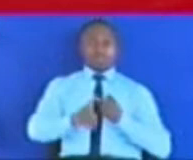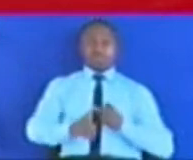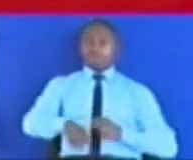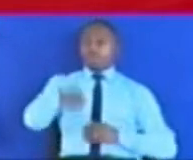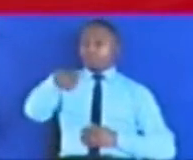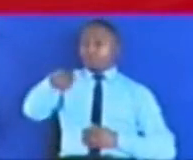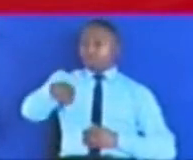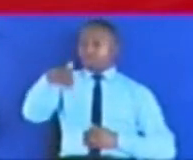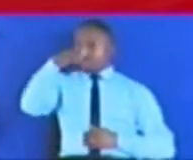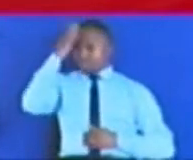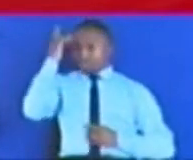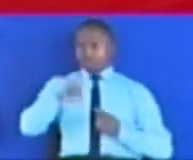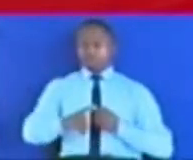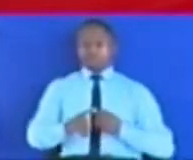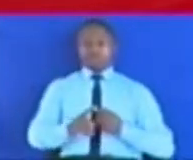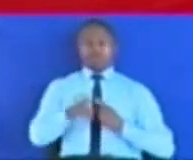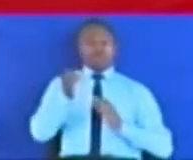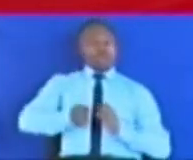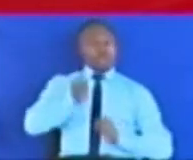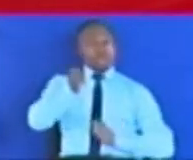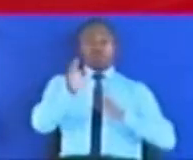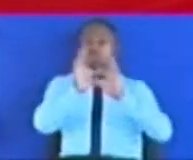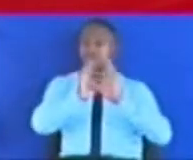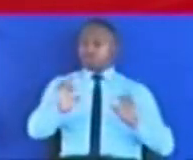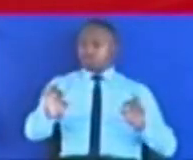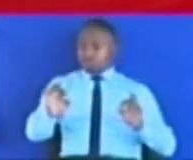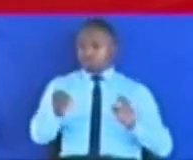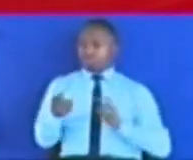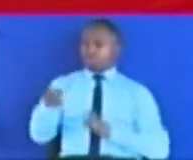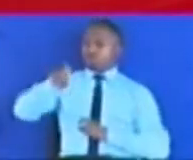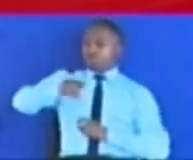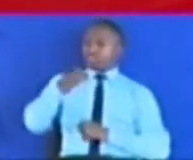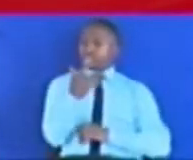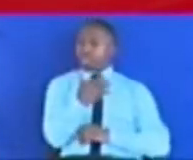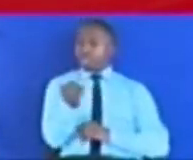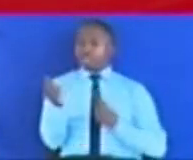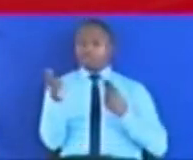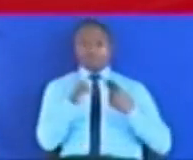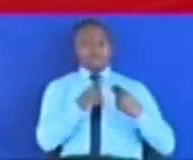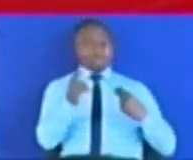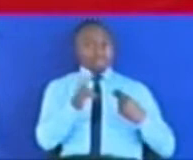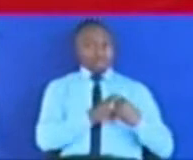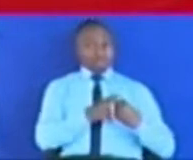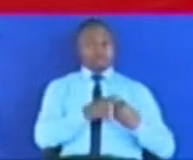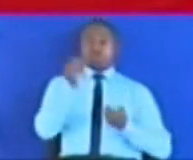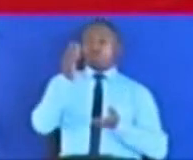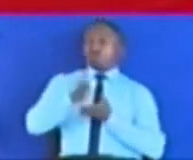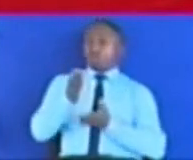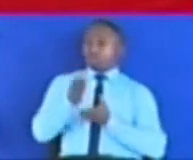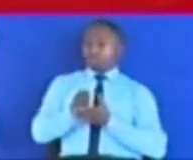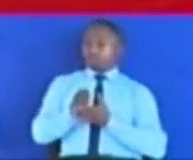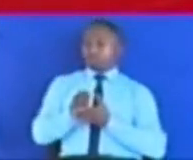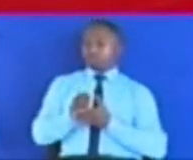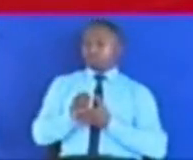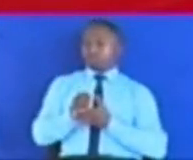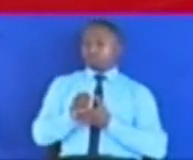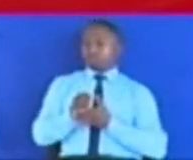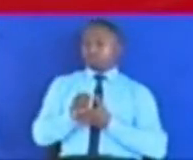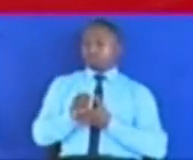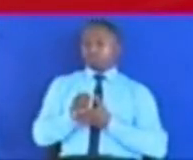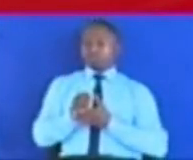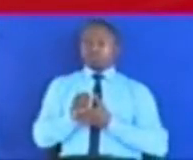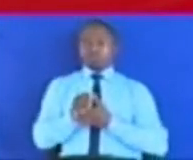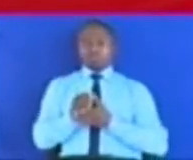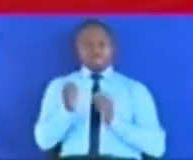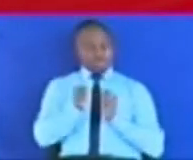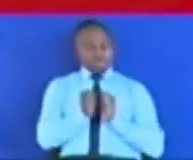niipongeze pia serikali kwa hatua nzuri ilizozichukua kuongeza idadi ya madaktari, lakini pia na kuhakikisha kwamba vifaa tiba pamoja na